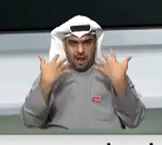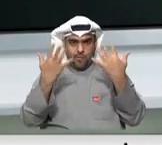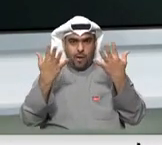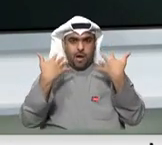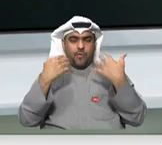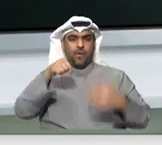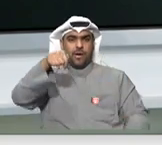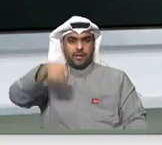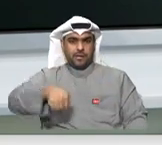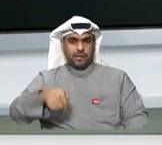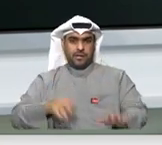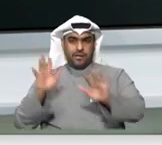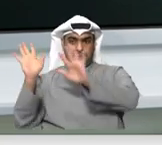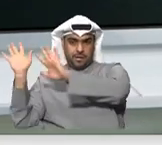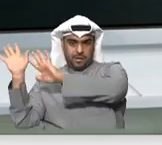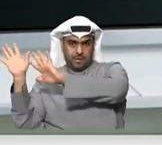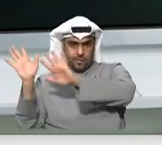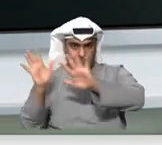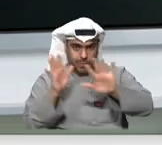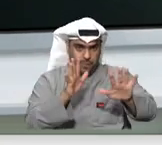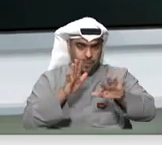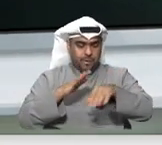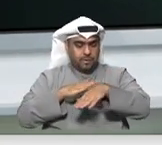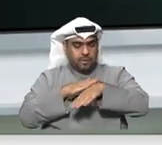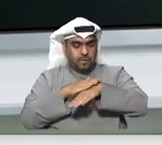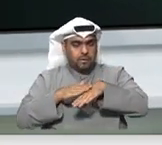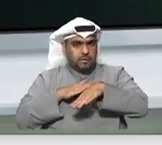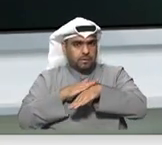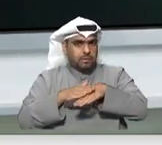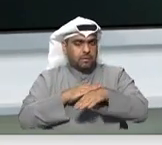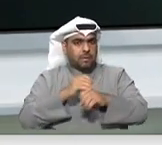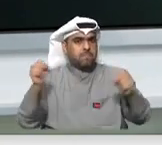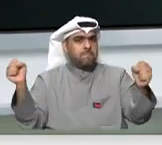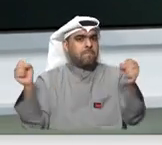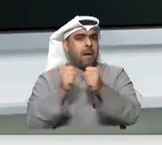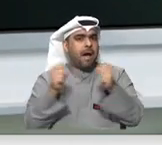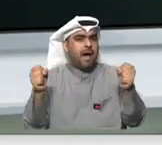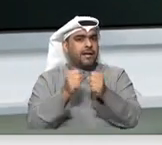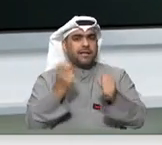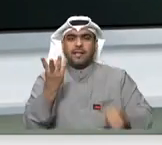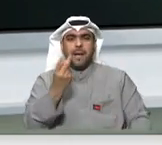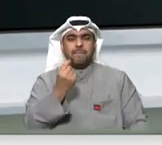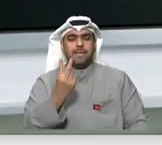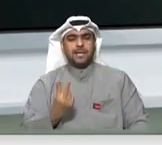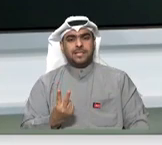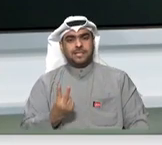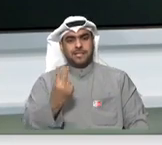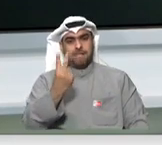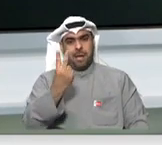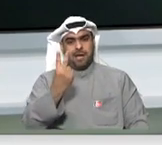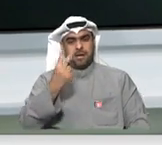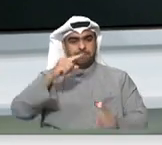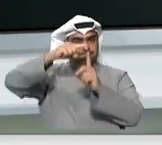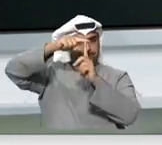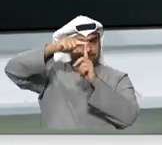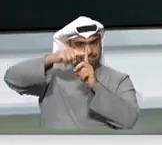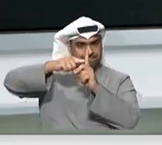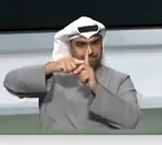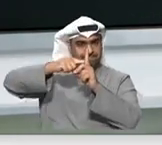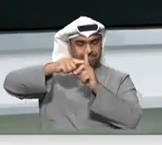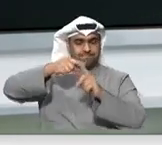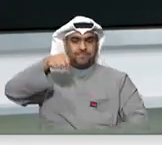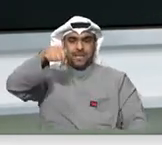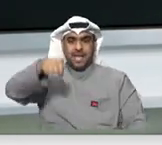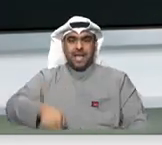درجة الحرارة المحسوسة تقل إلى ما دون 7 درجات مئوية في بعض المناطق. أما الآن في مدينة الكويت